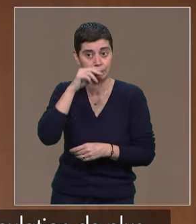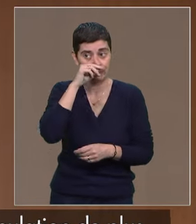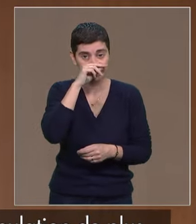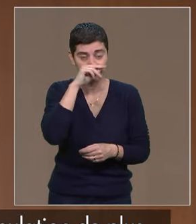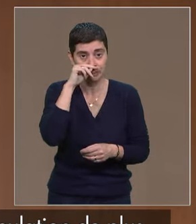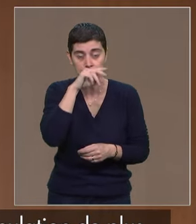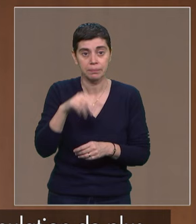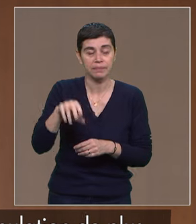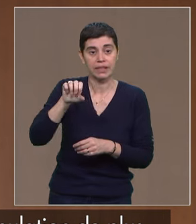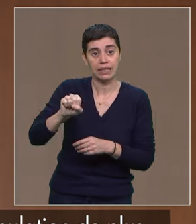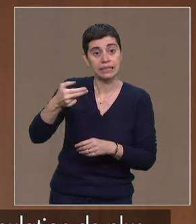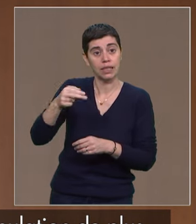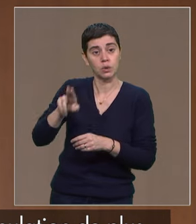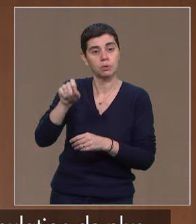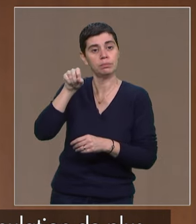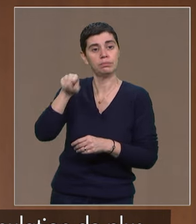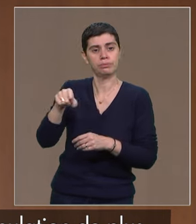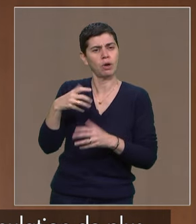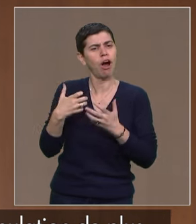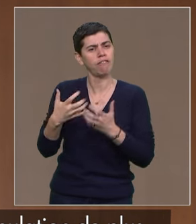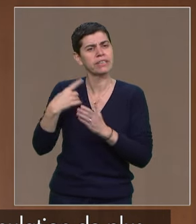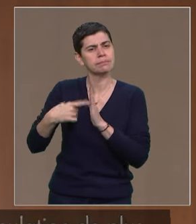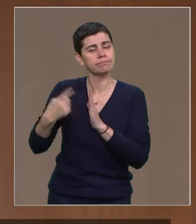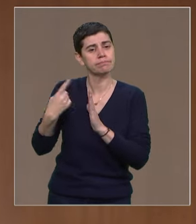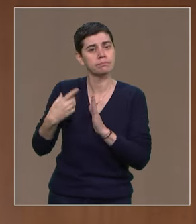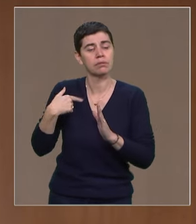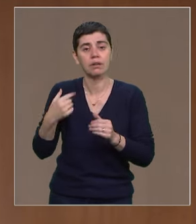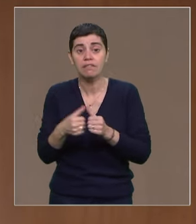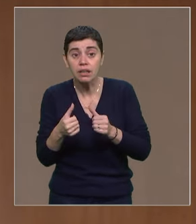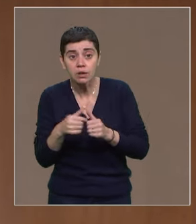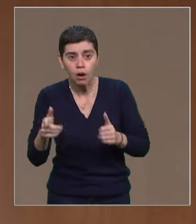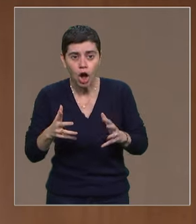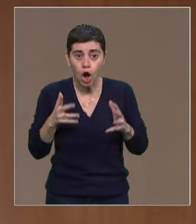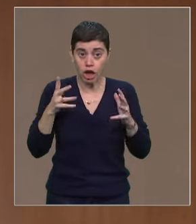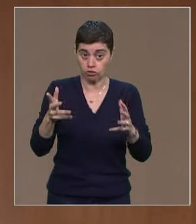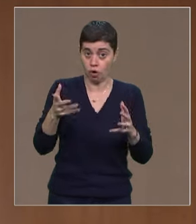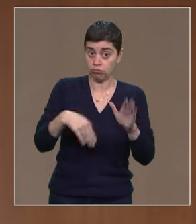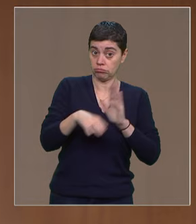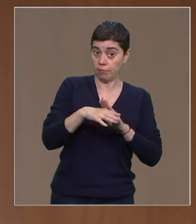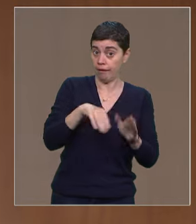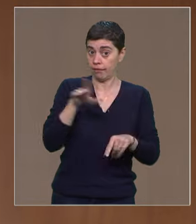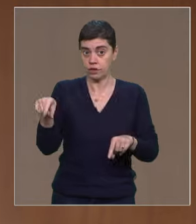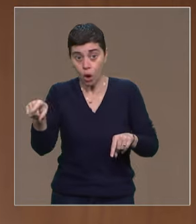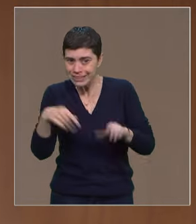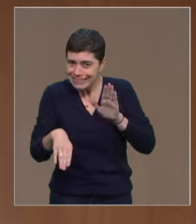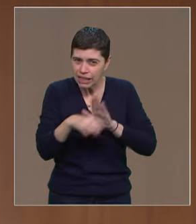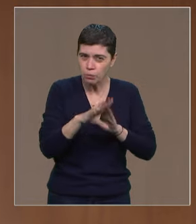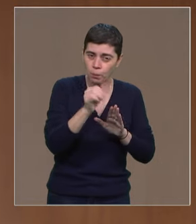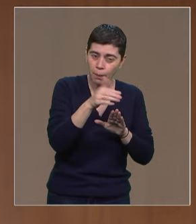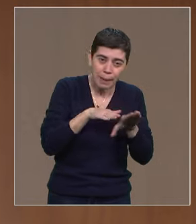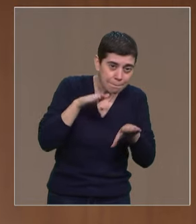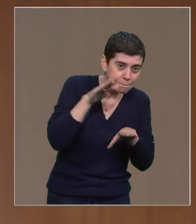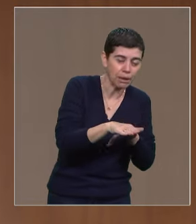Le service national universel, j'aime à le rappeler, n'est pas simplement l'alpha et l'oméga de l'engagement, mais bien le début, le pied d'entrée dans